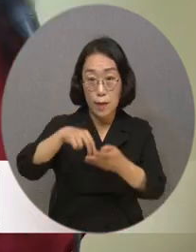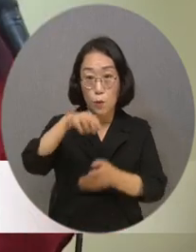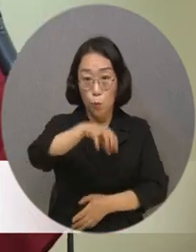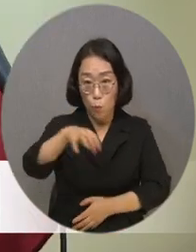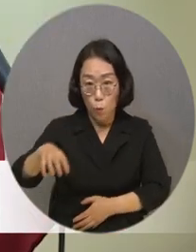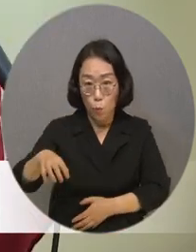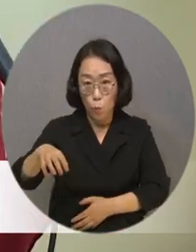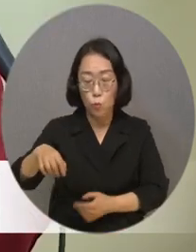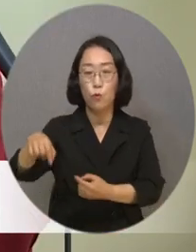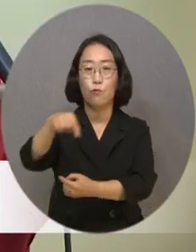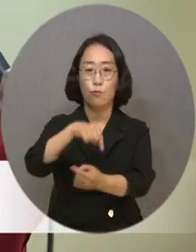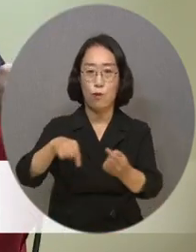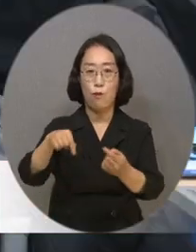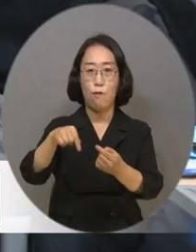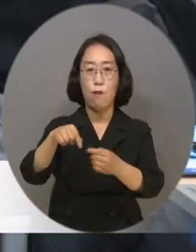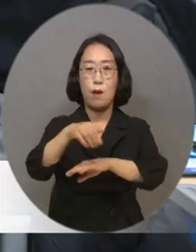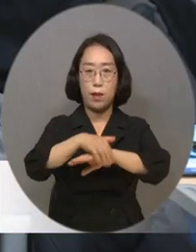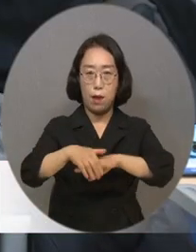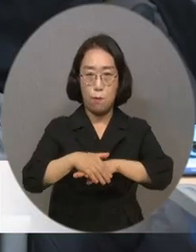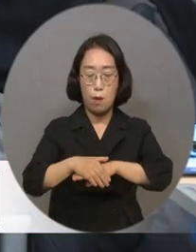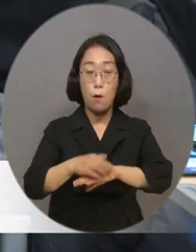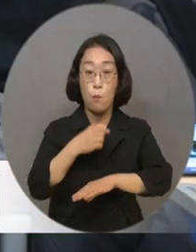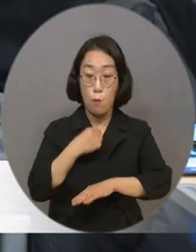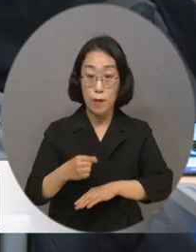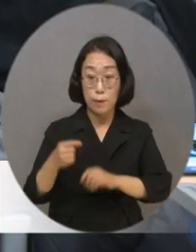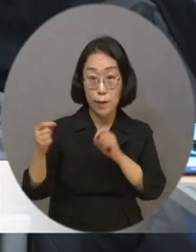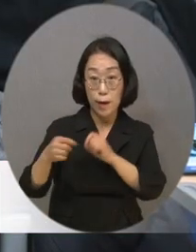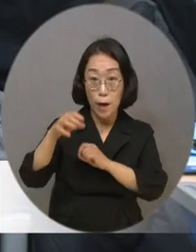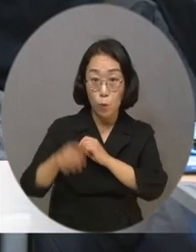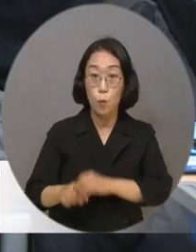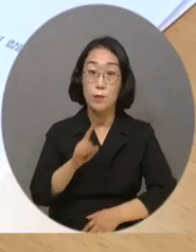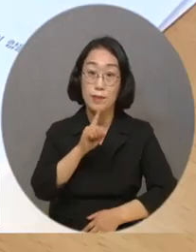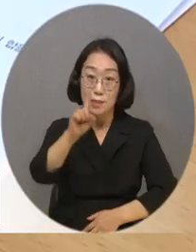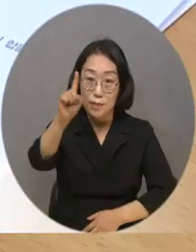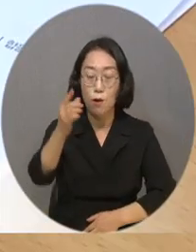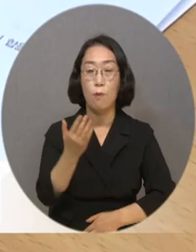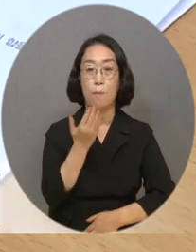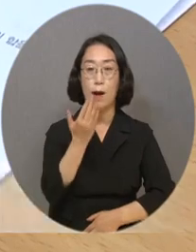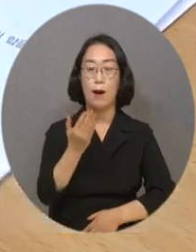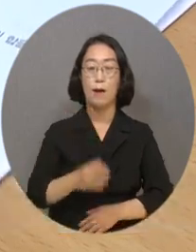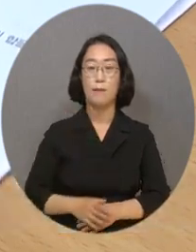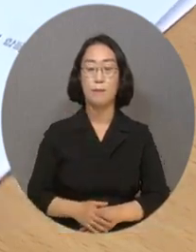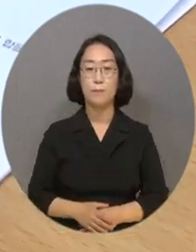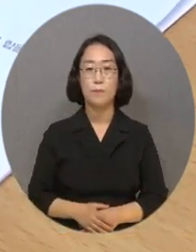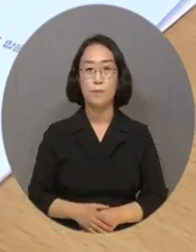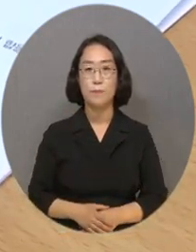운영합니다. 참여 희망자는 해당 거주 지역 센터에서 신청할 수 있습니다.